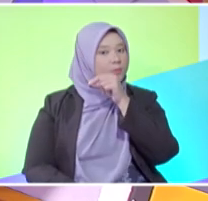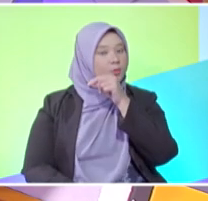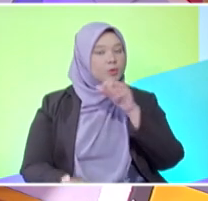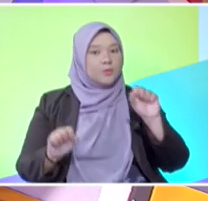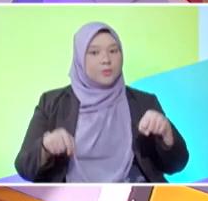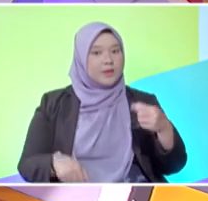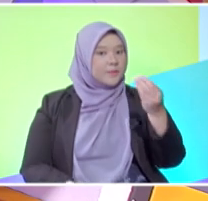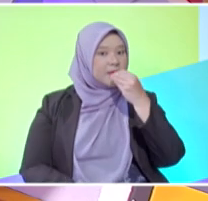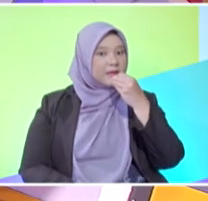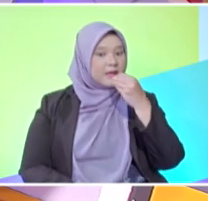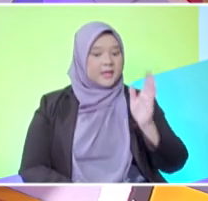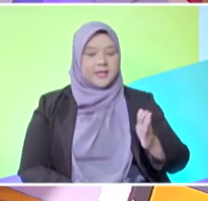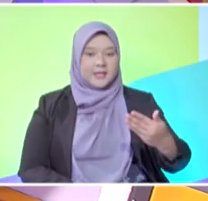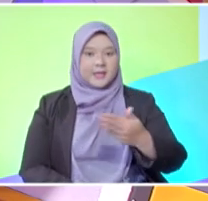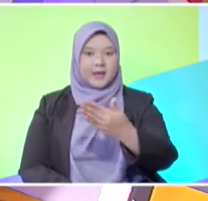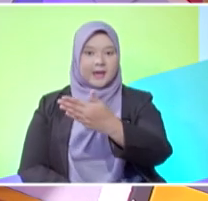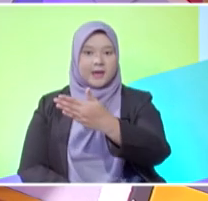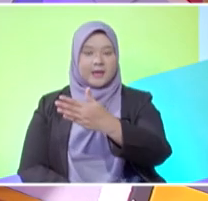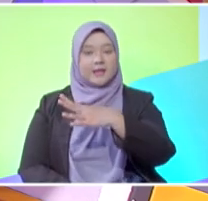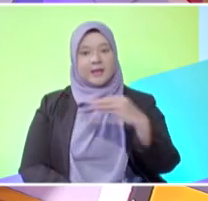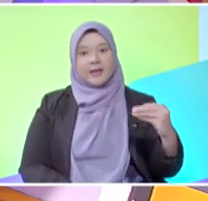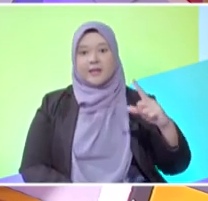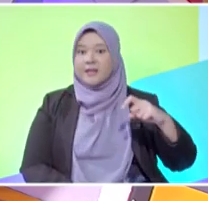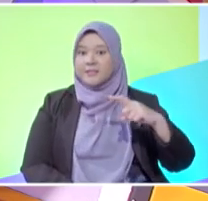inilah yang kita akan belajar seterusnya